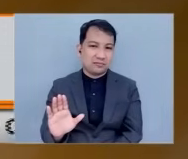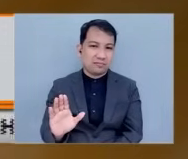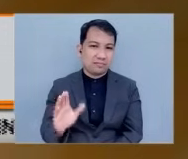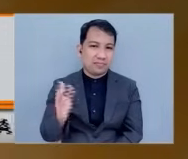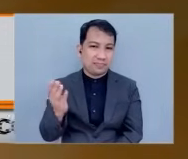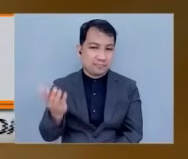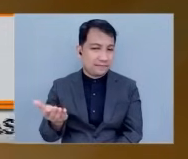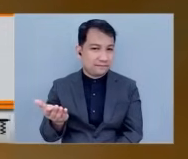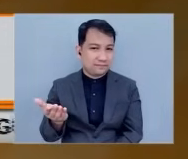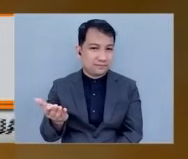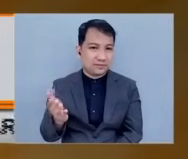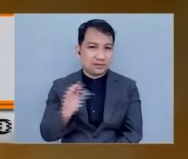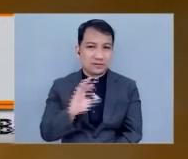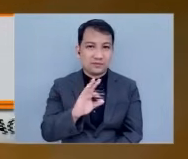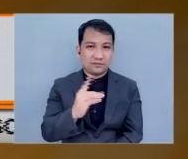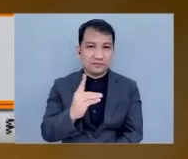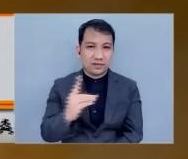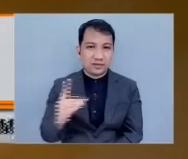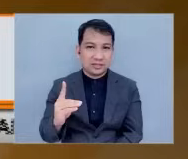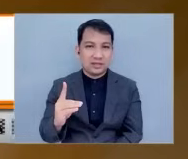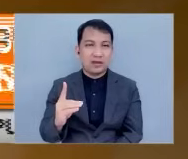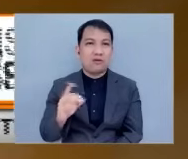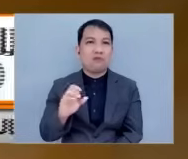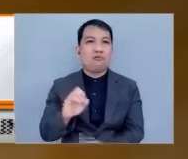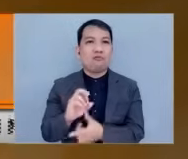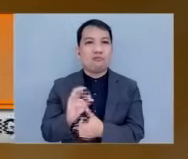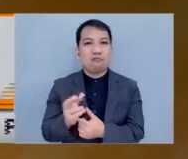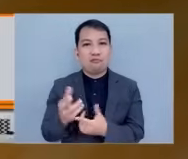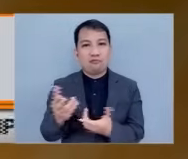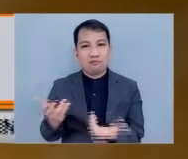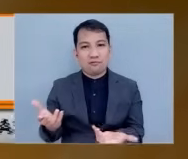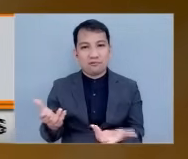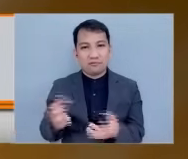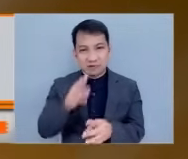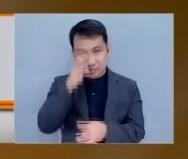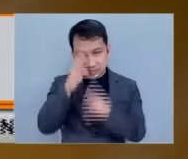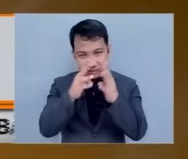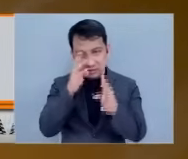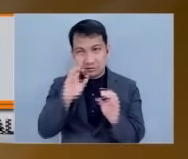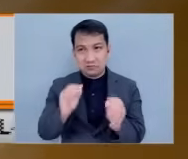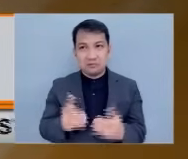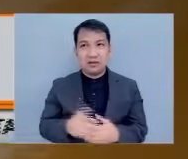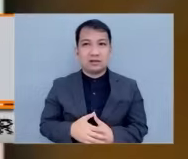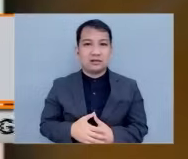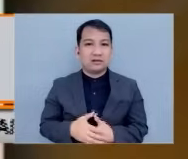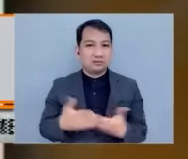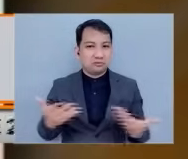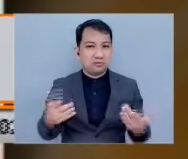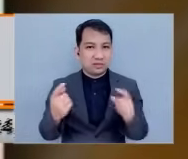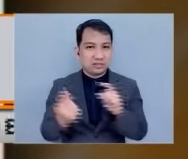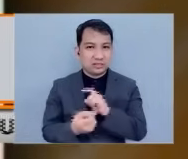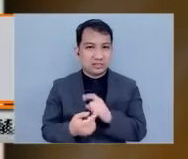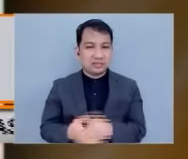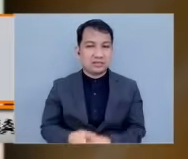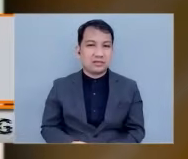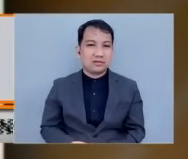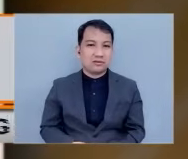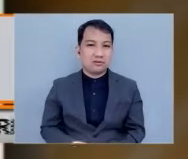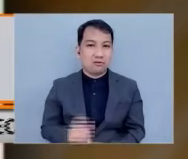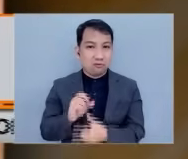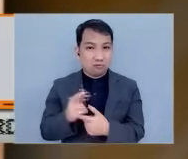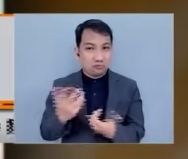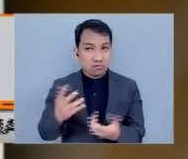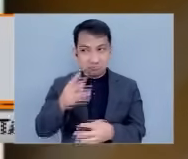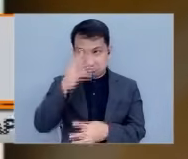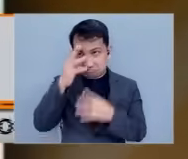fad or kapag walang tinatawag na innovation. Ibig sabihin, walang pagbabago. Tapos walang innovation and growth,